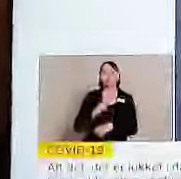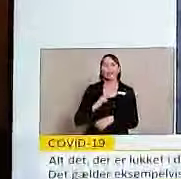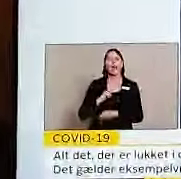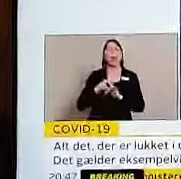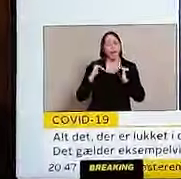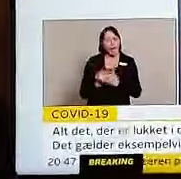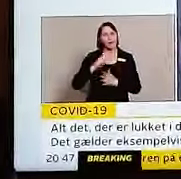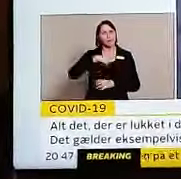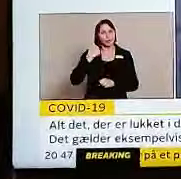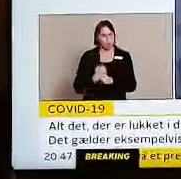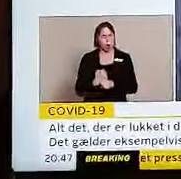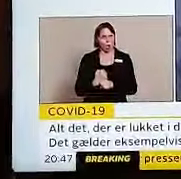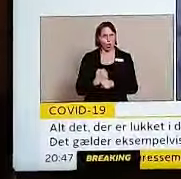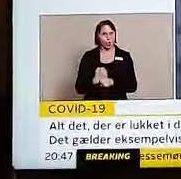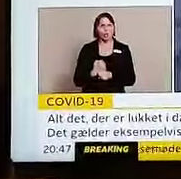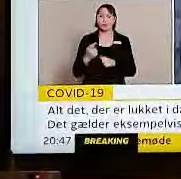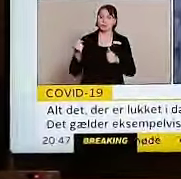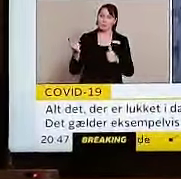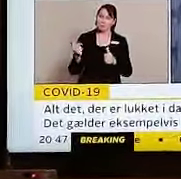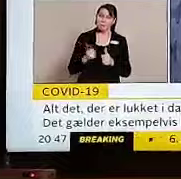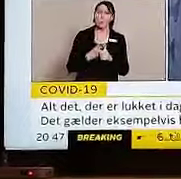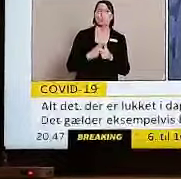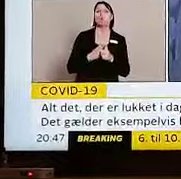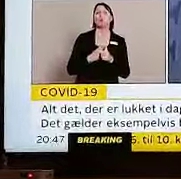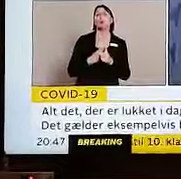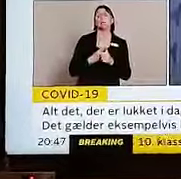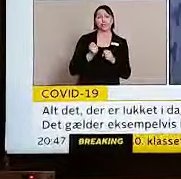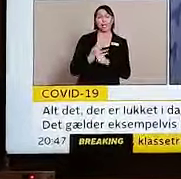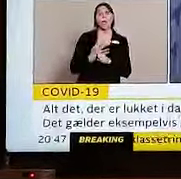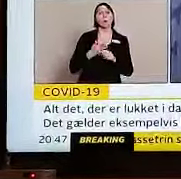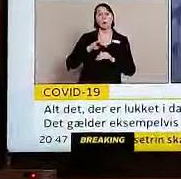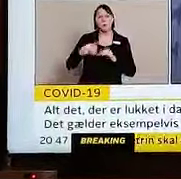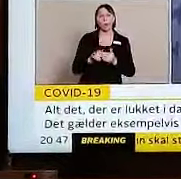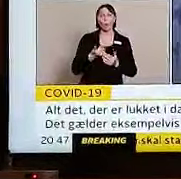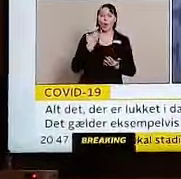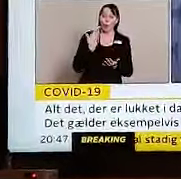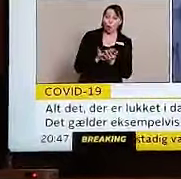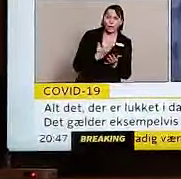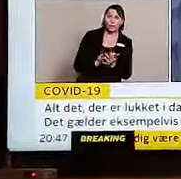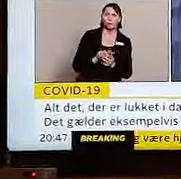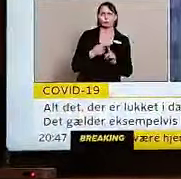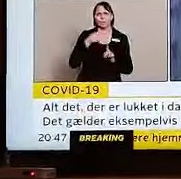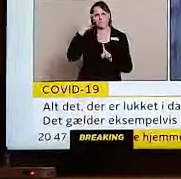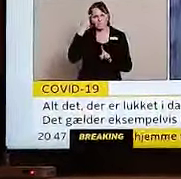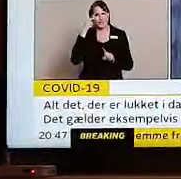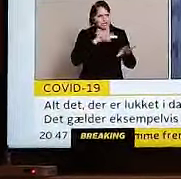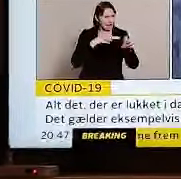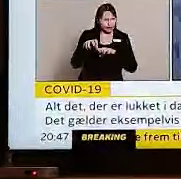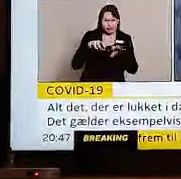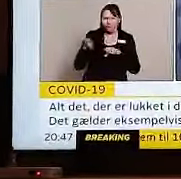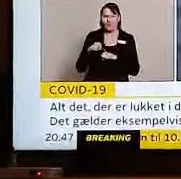والمعلقون. نرجو تعليقات، ولكن حسب ترجمتنا ومقدرتنا وفهمنا على هذه الترجمة